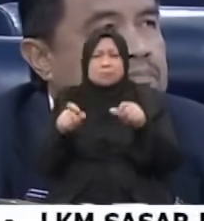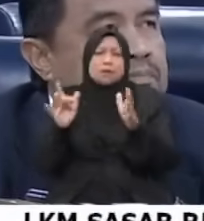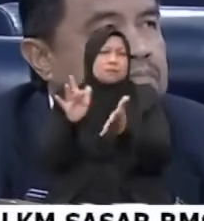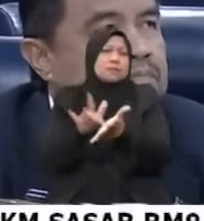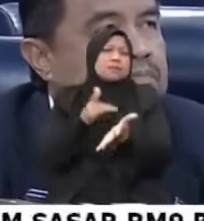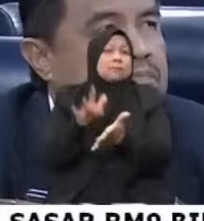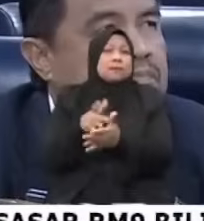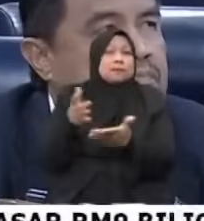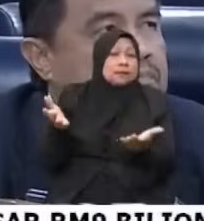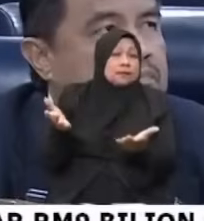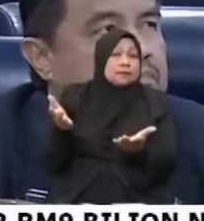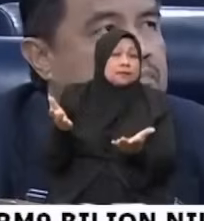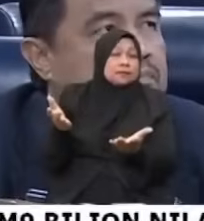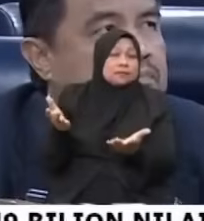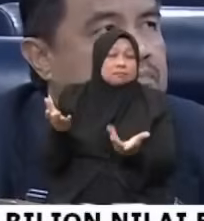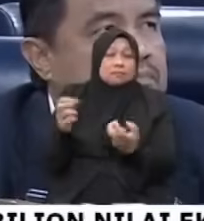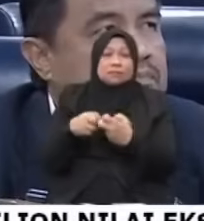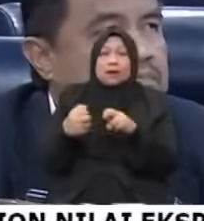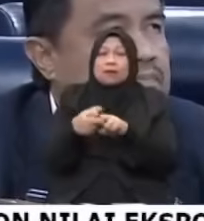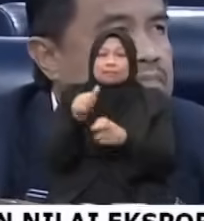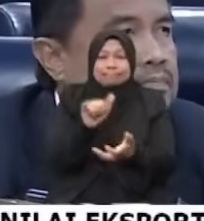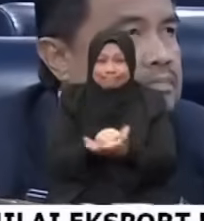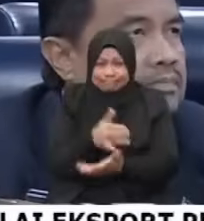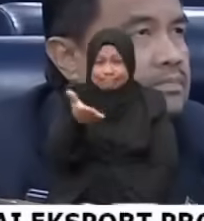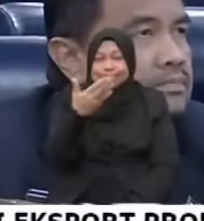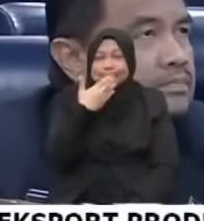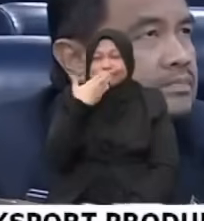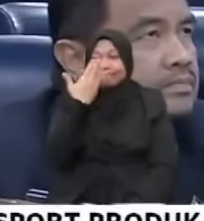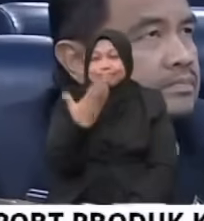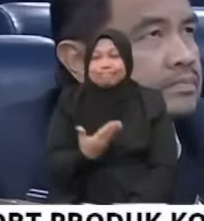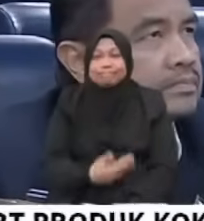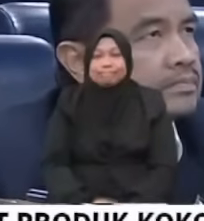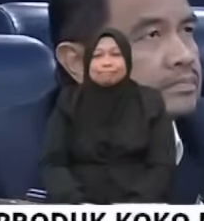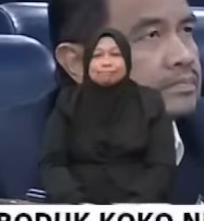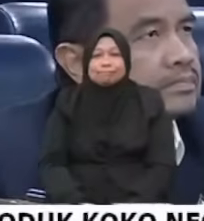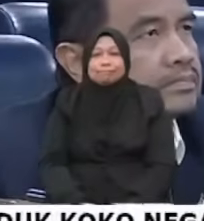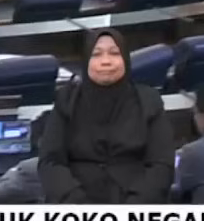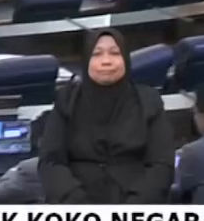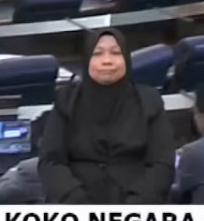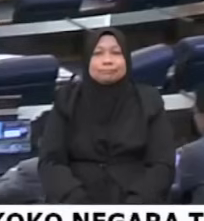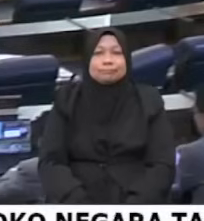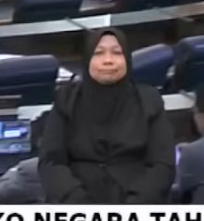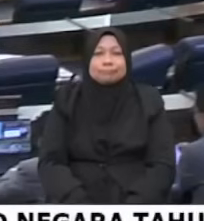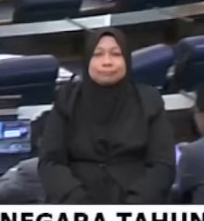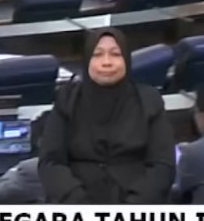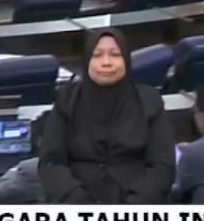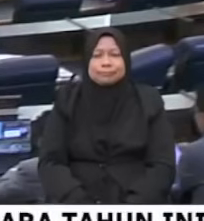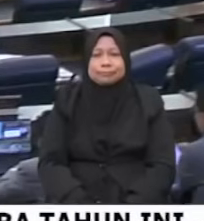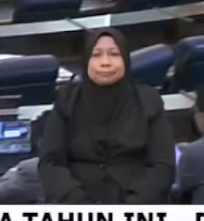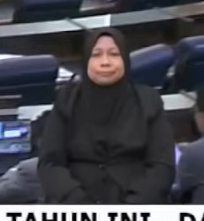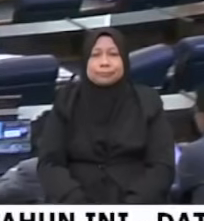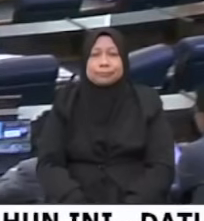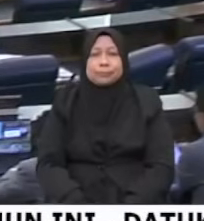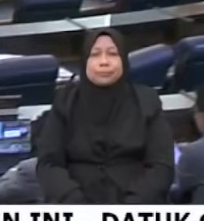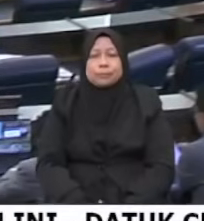kesempatan dalam trade War ini Terima kasih Tan speaker terima kaseri terima